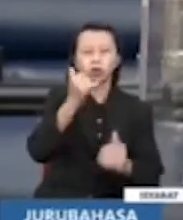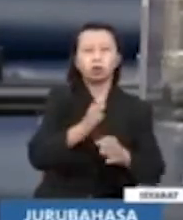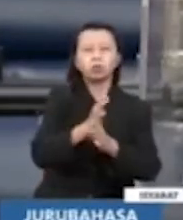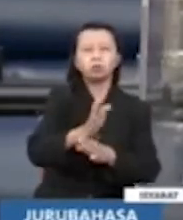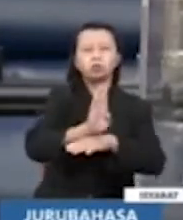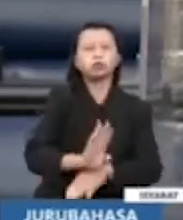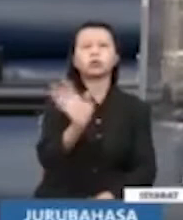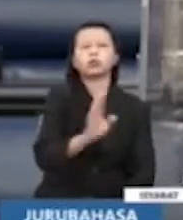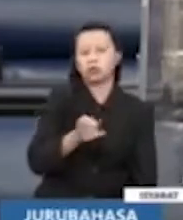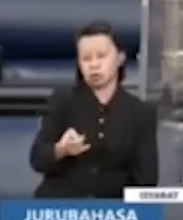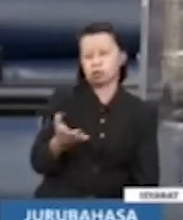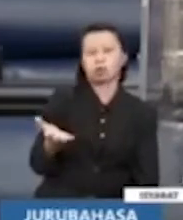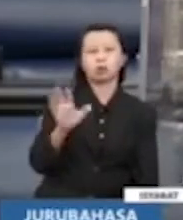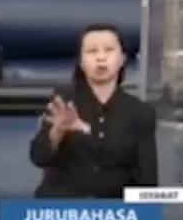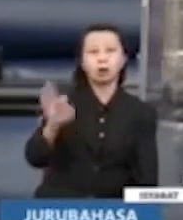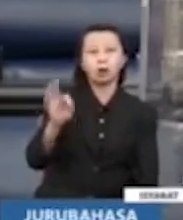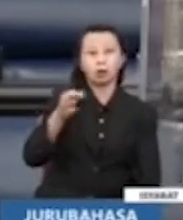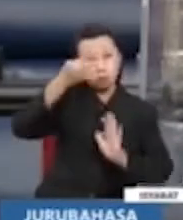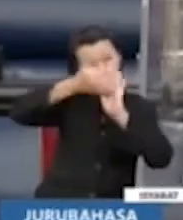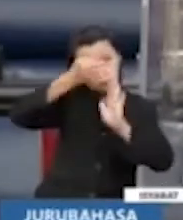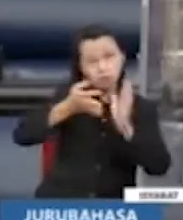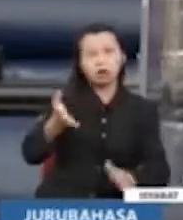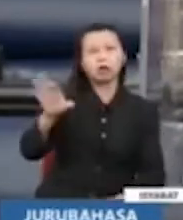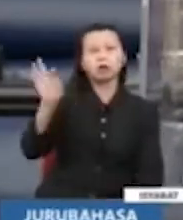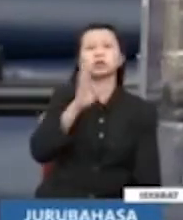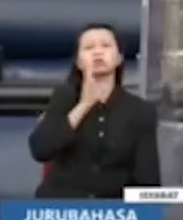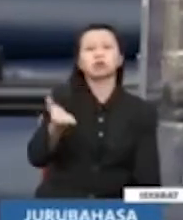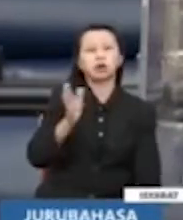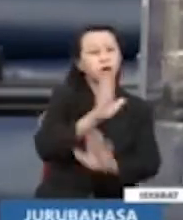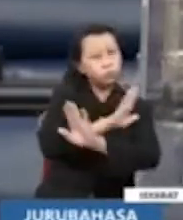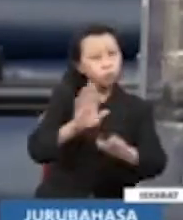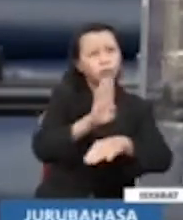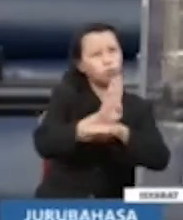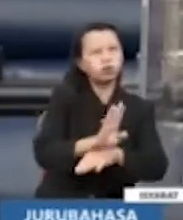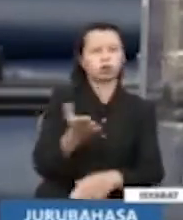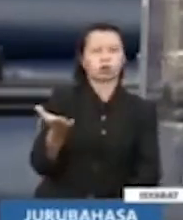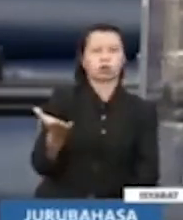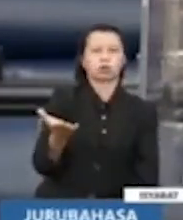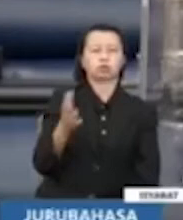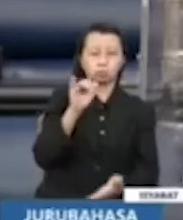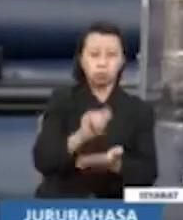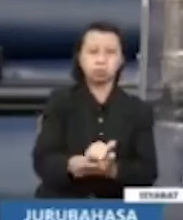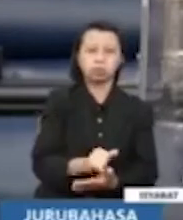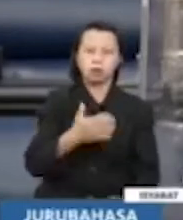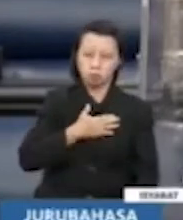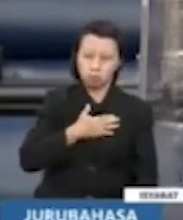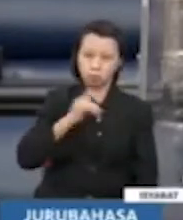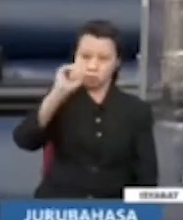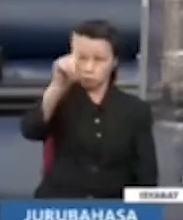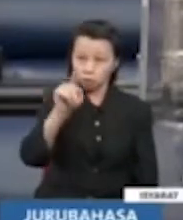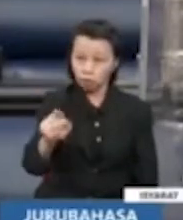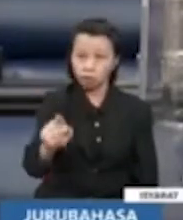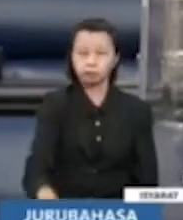budaya. Dilantik itu daripada perfilman dan sebagainya, tapi bukan daripada sektor budaya. Itu yang soalan saya,